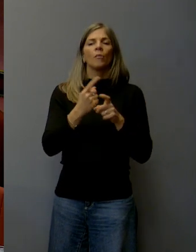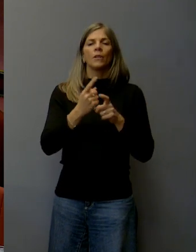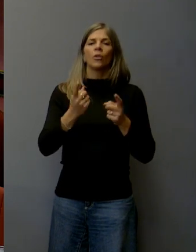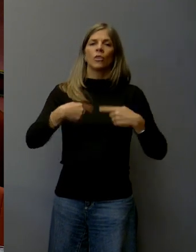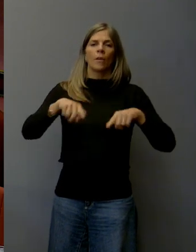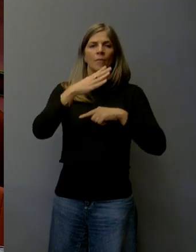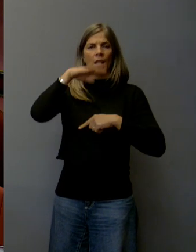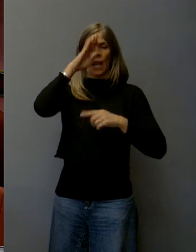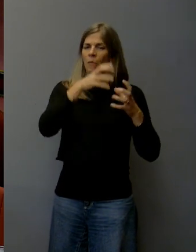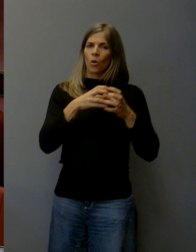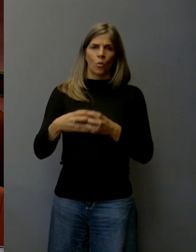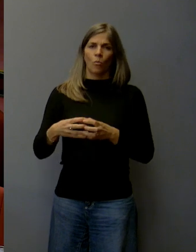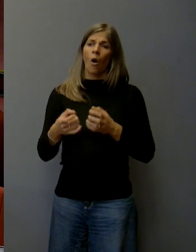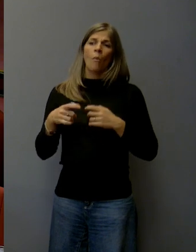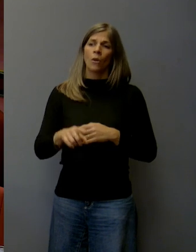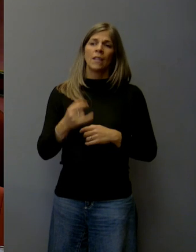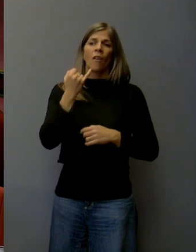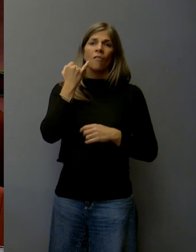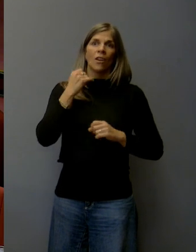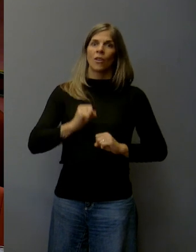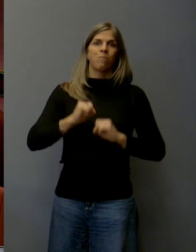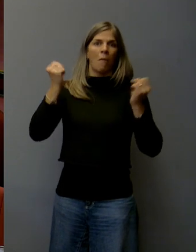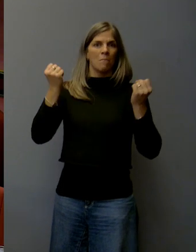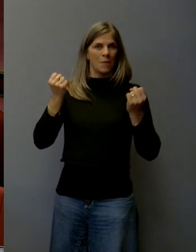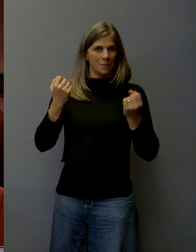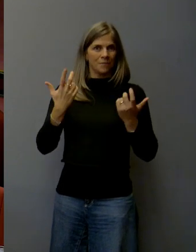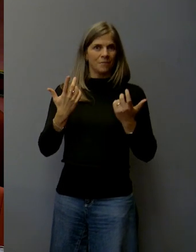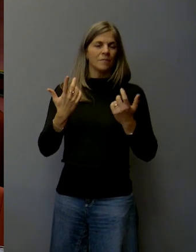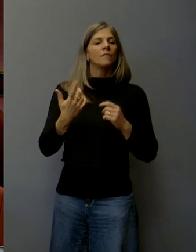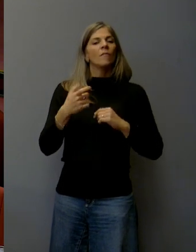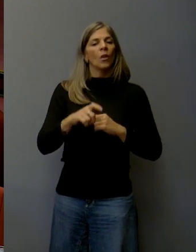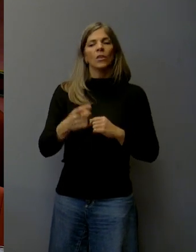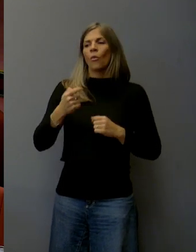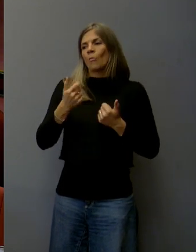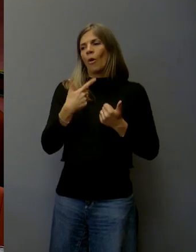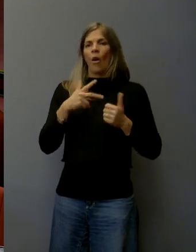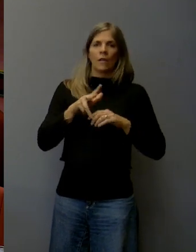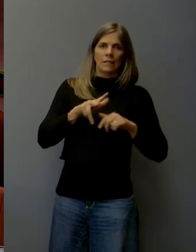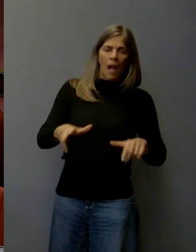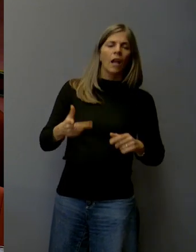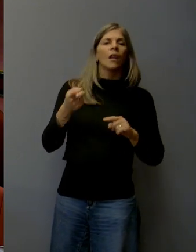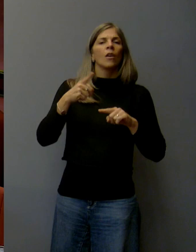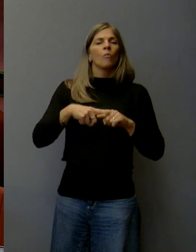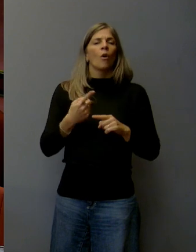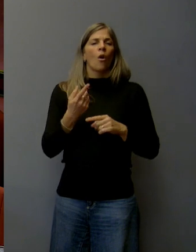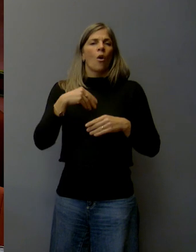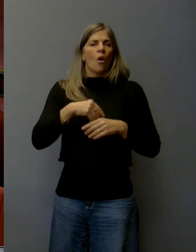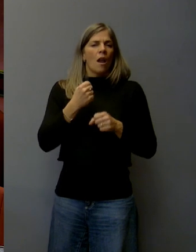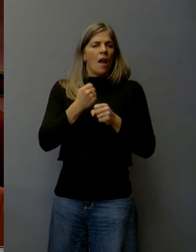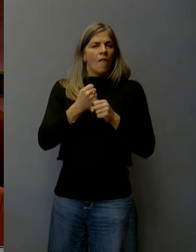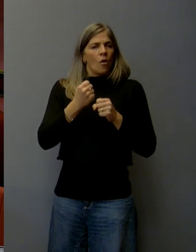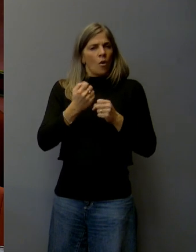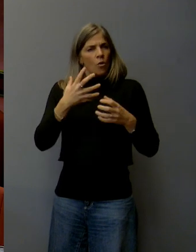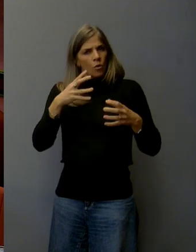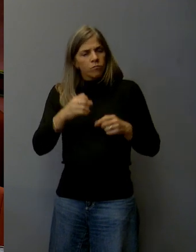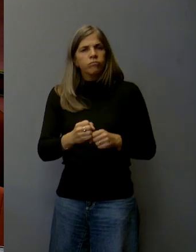perché è proprio come dire facile che succede a così nel percorso un po' perché sei stanchi un po' perché lavori sono impegnativi e un po' perché possono